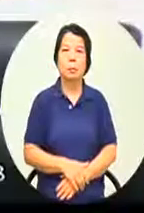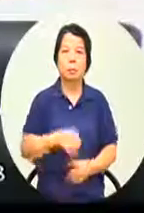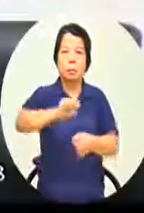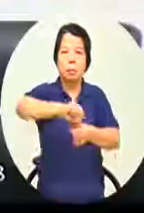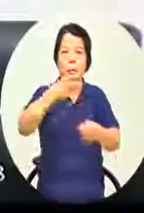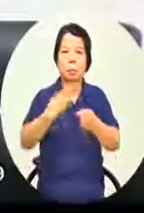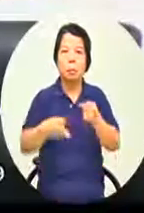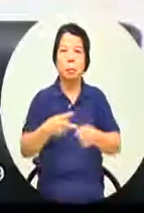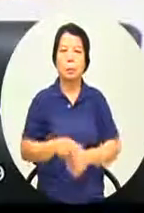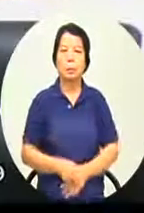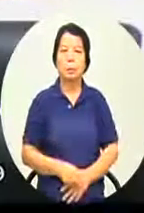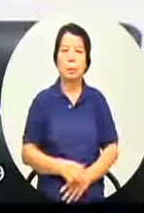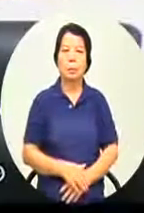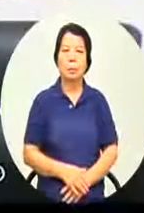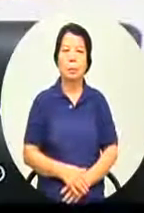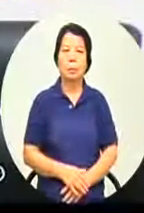钟。